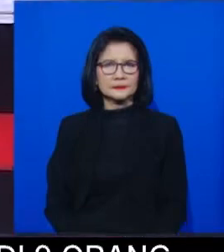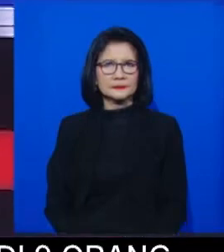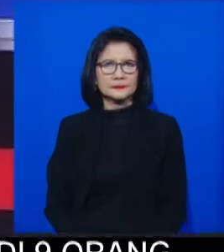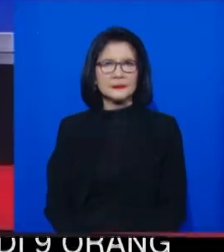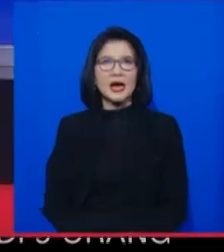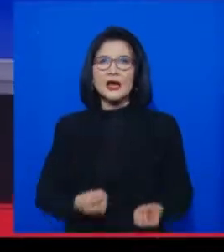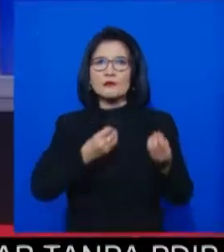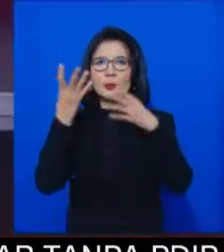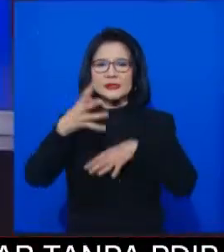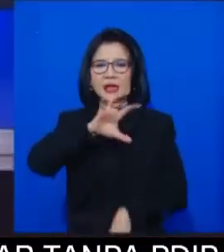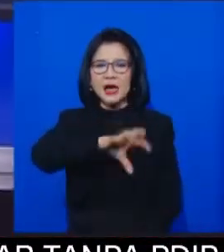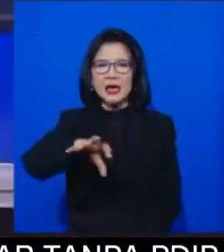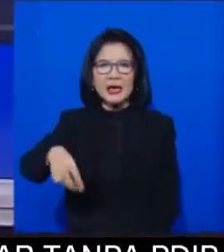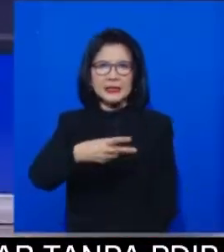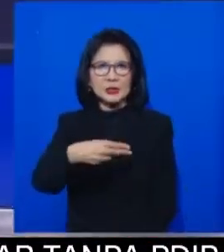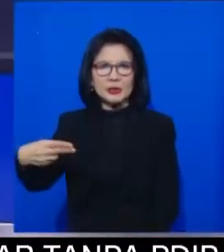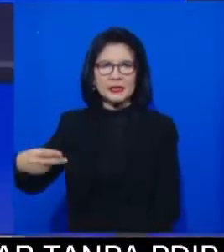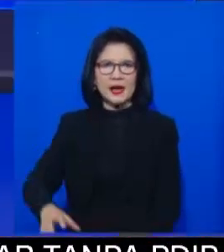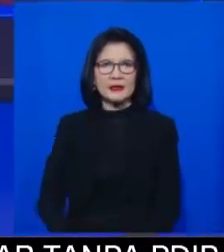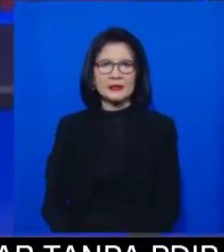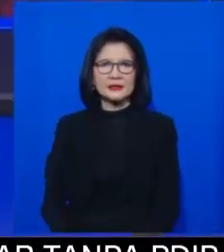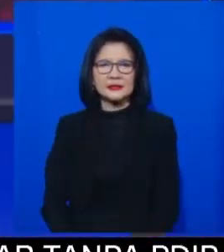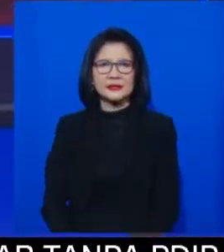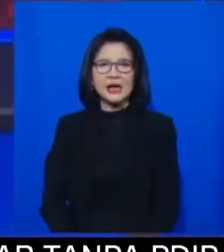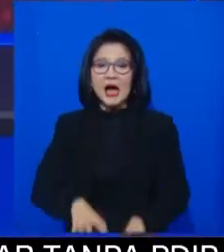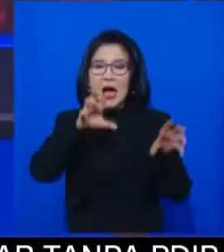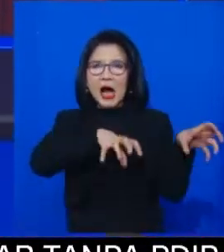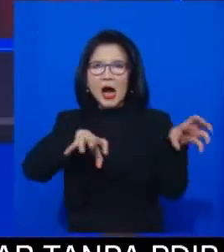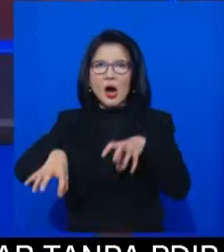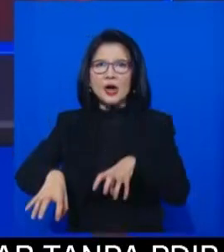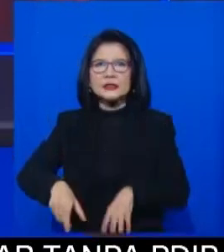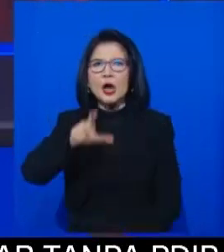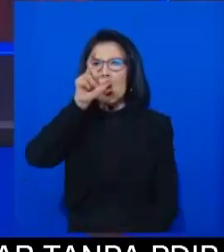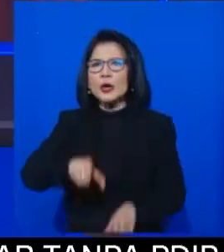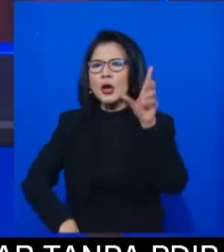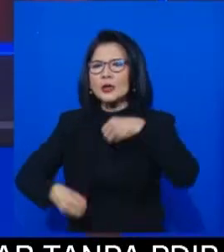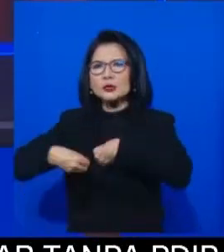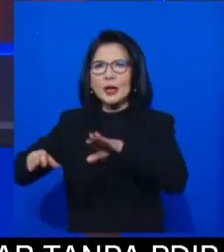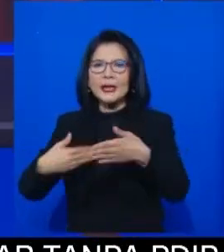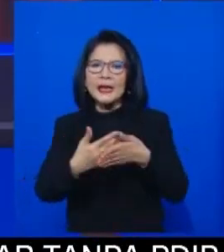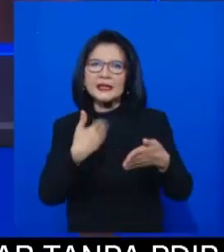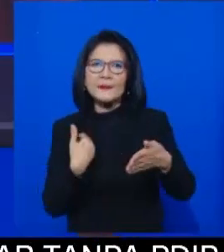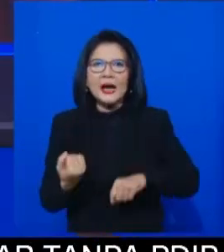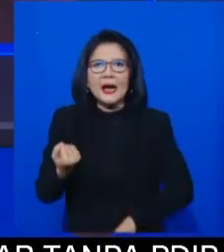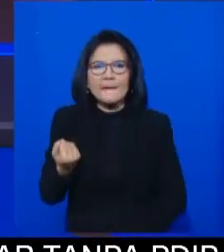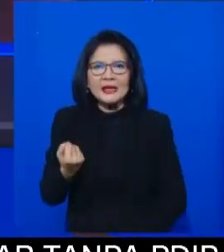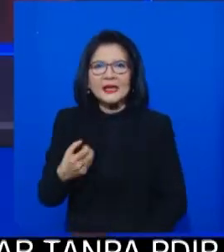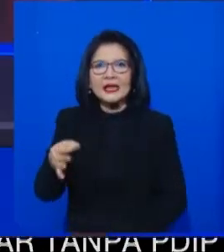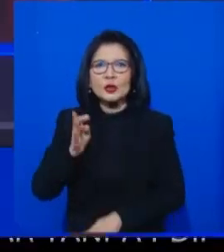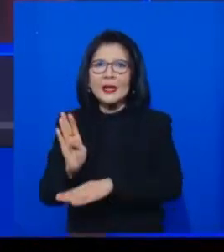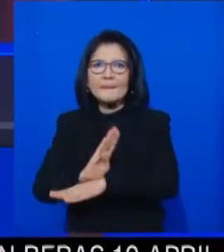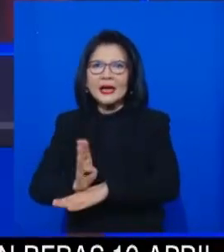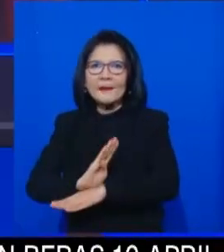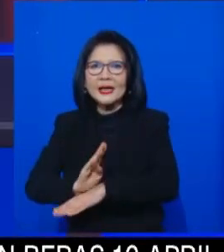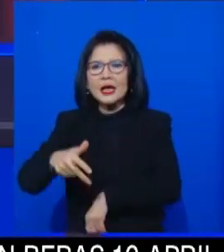Kita ke informasi dari sejumlah daerah di tanah air. Relokasi terhadap ratusan pedagang yang berjualan di belakang pasar Lakesi, Kota Parepare,